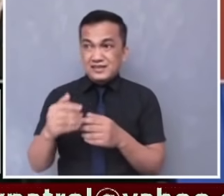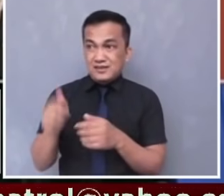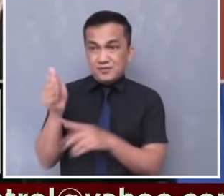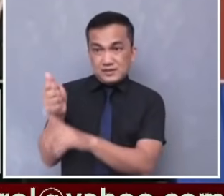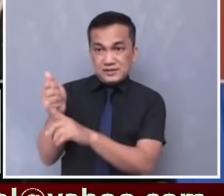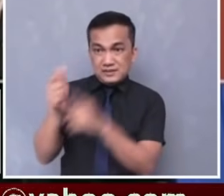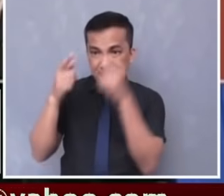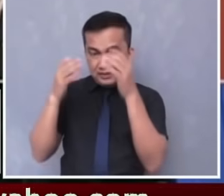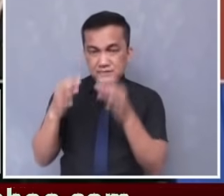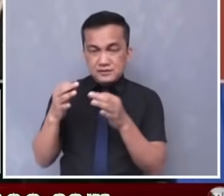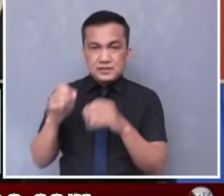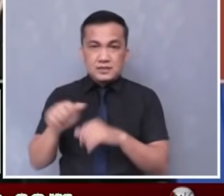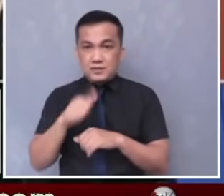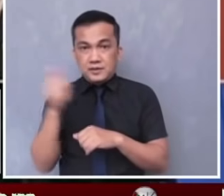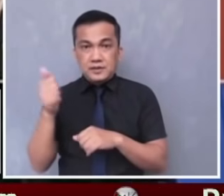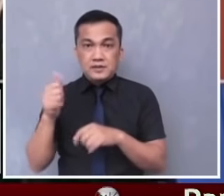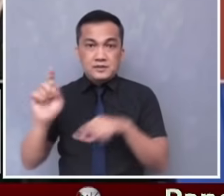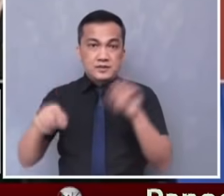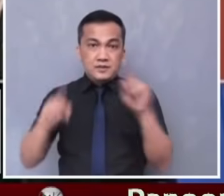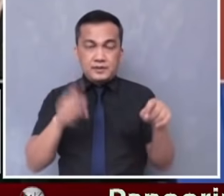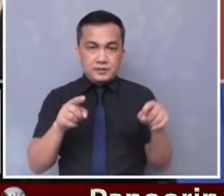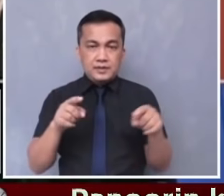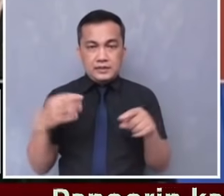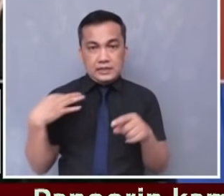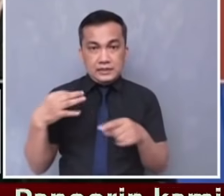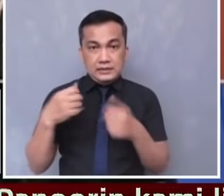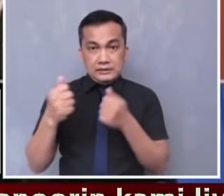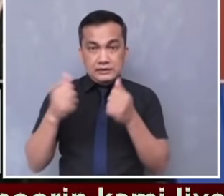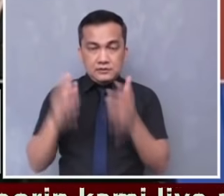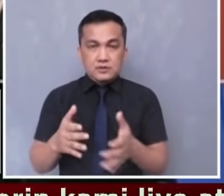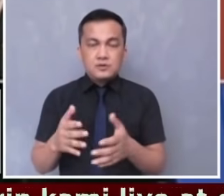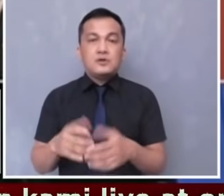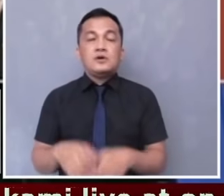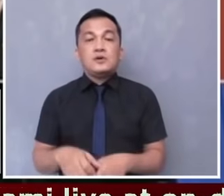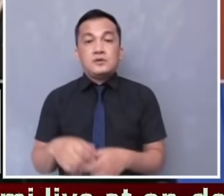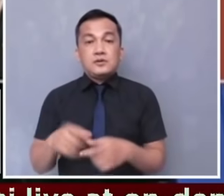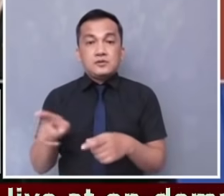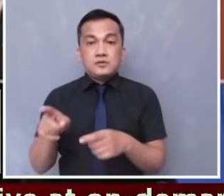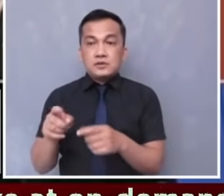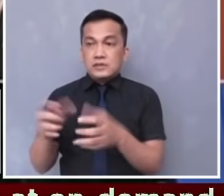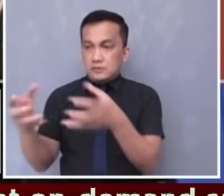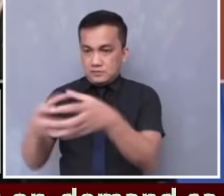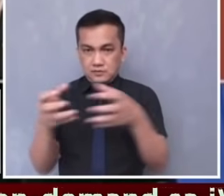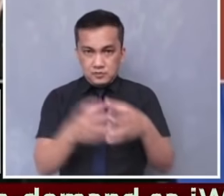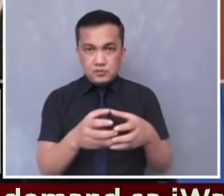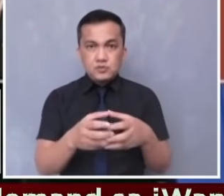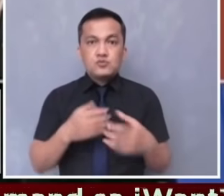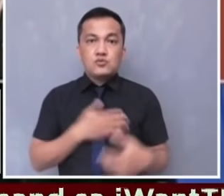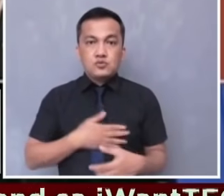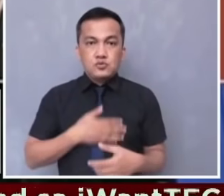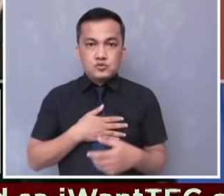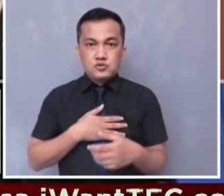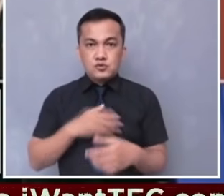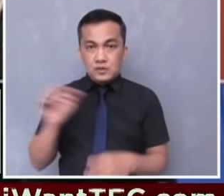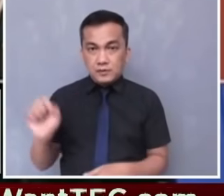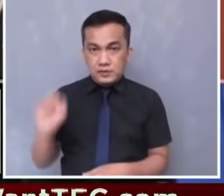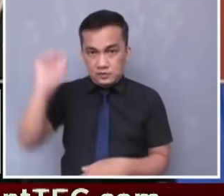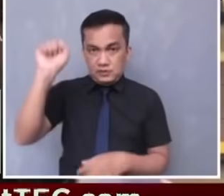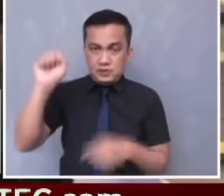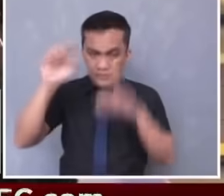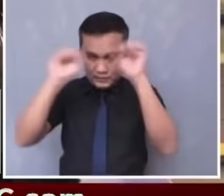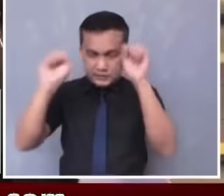iba't ibang mga kandidato na tumatakbo at iba't ibang mga partido na nais pang mag-endorse kay Pangulong